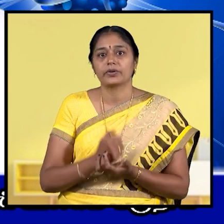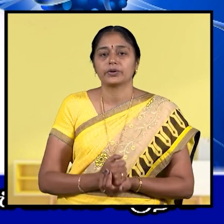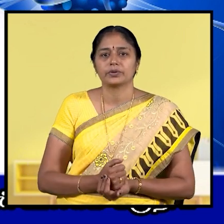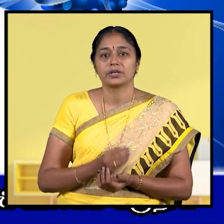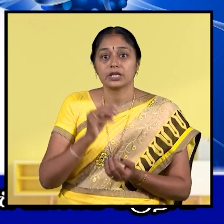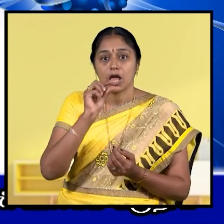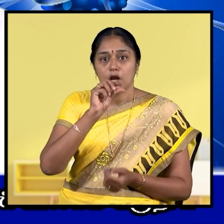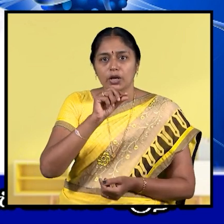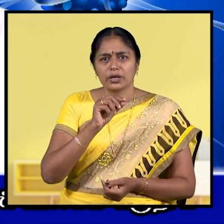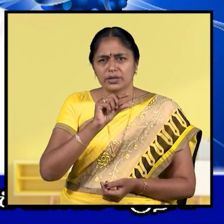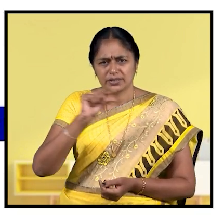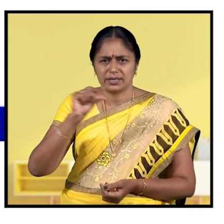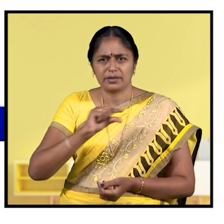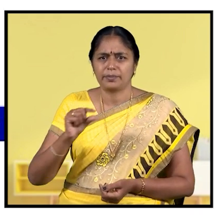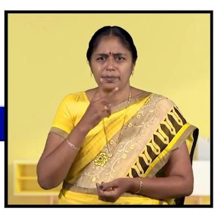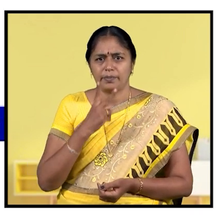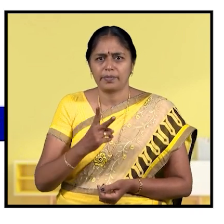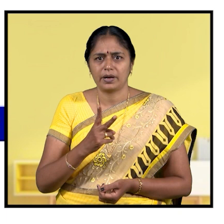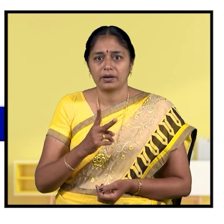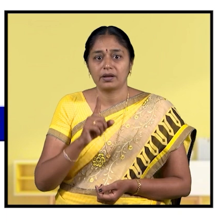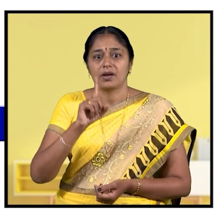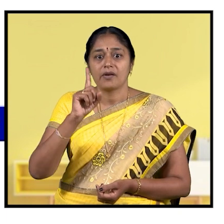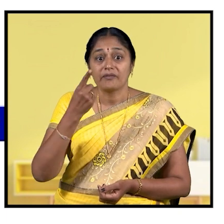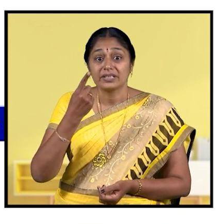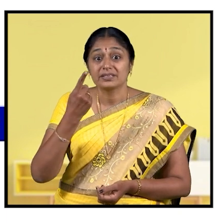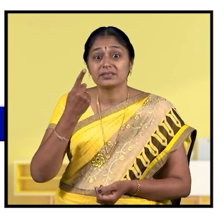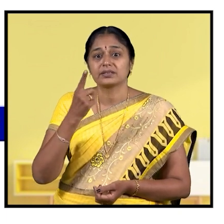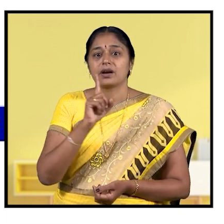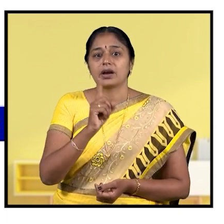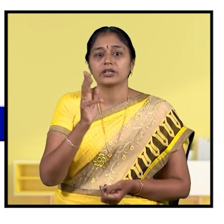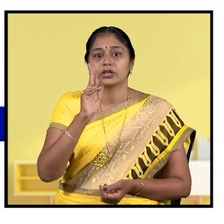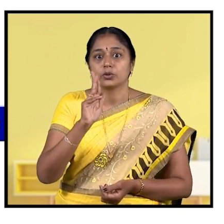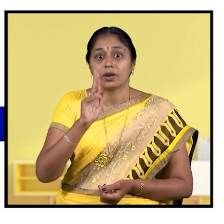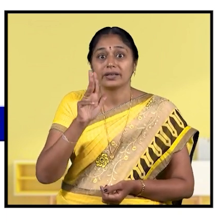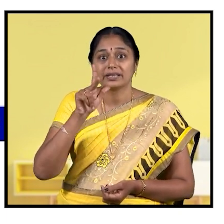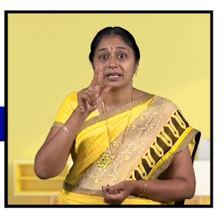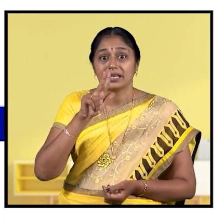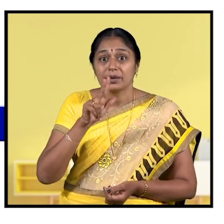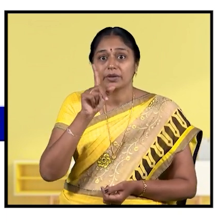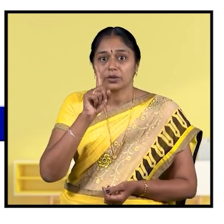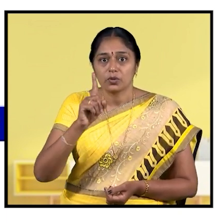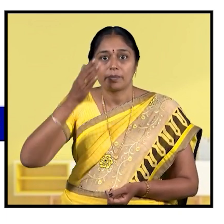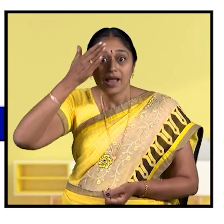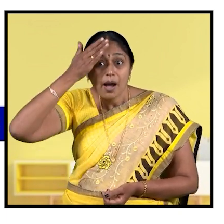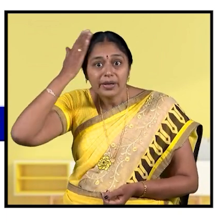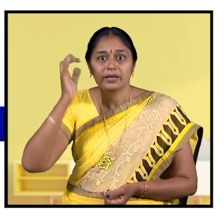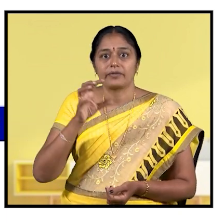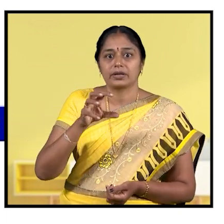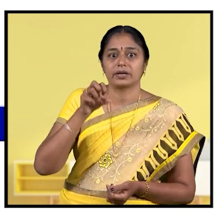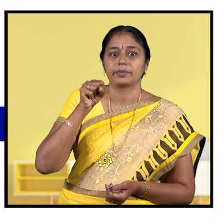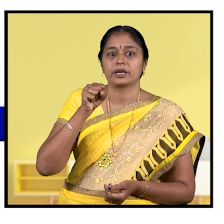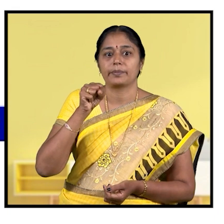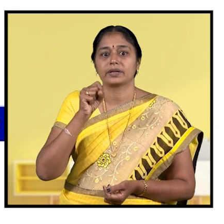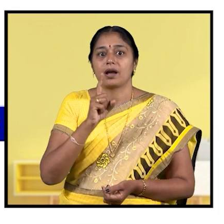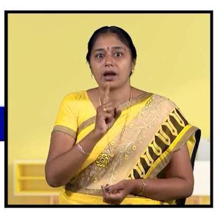நம்ம தெரிஞ்சுக்கலாம். ஹெச்ஐவி முதன் முதலில் அமெரிக்காவில் ஹட்டாய் அப்படிங்கிற நகரத்தில் 1981 அறியப்பட்டது. 1986 ஏப்ரல்